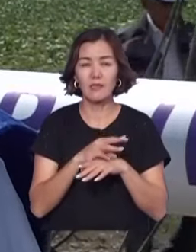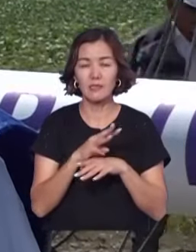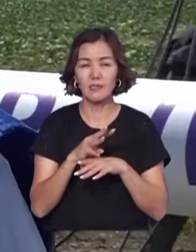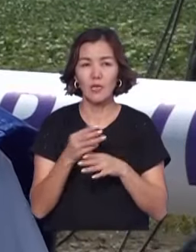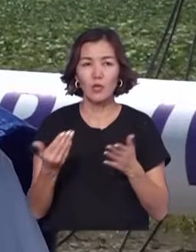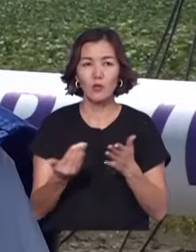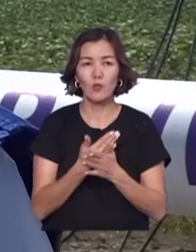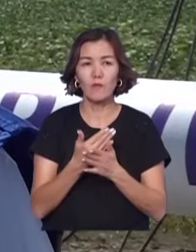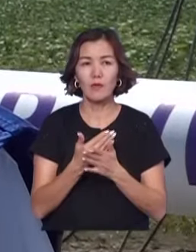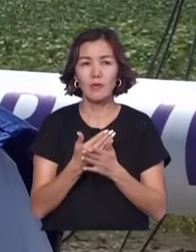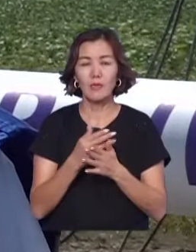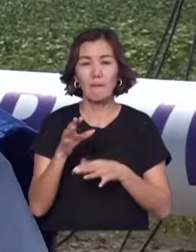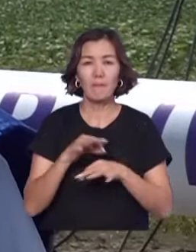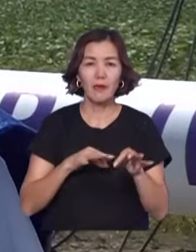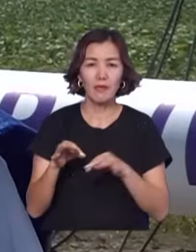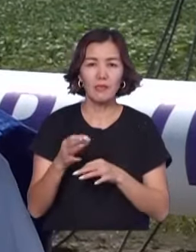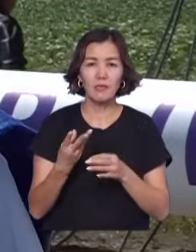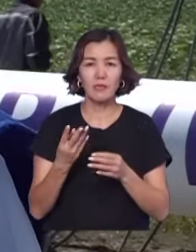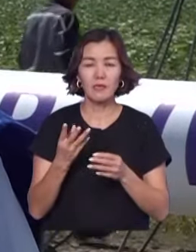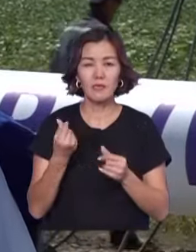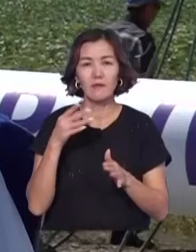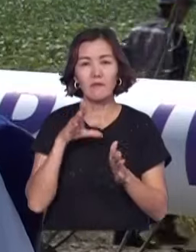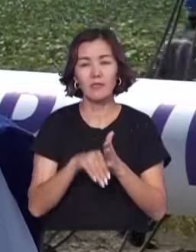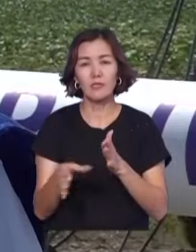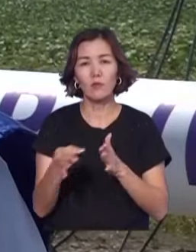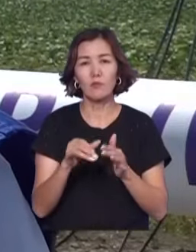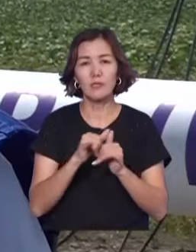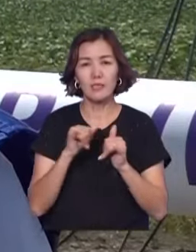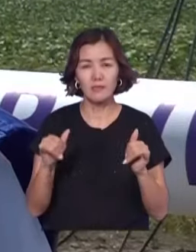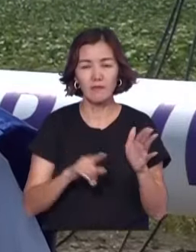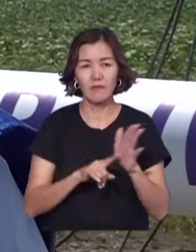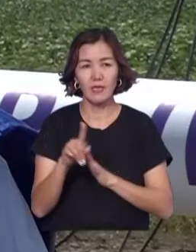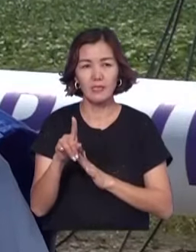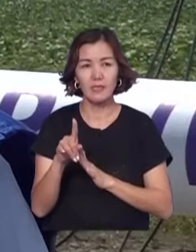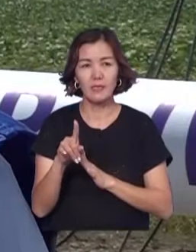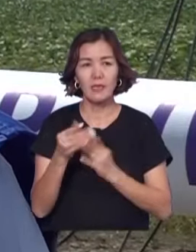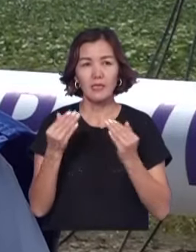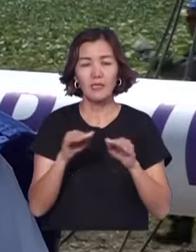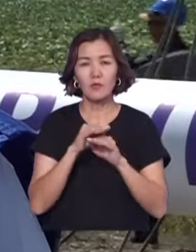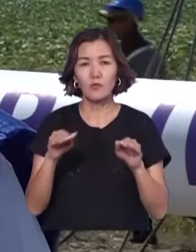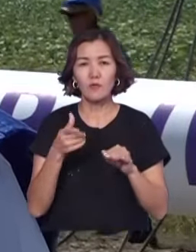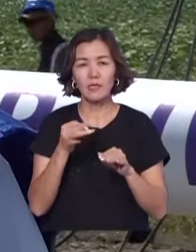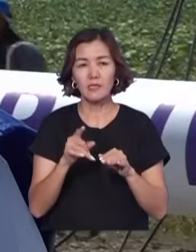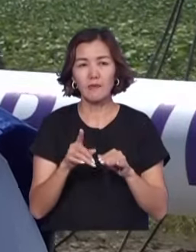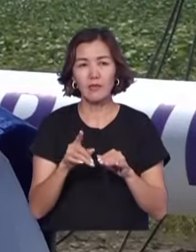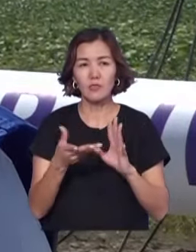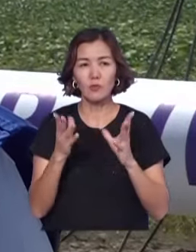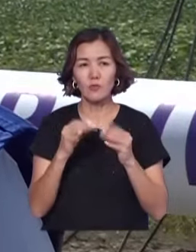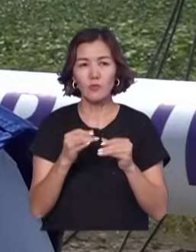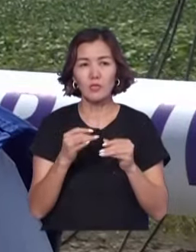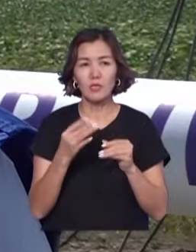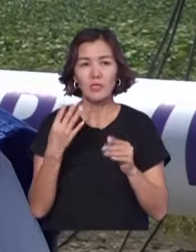новых индустриальных проектов, инвест-проектов, потому что область развивается. В данный момент уровень газификации в области составляет